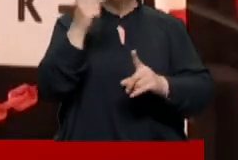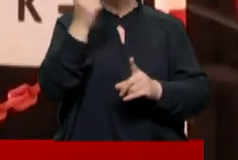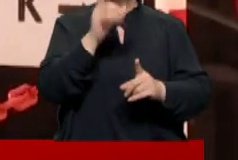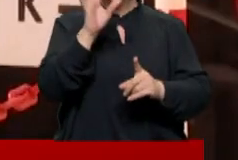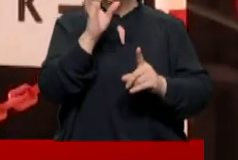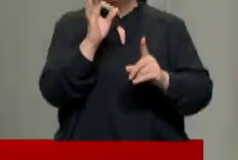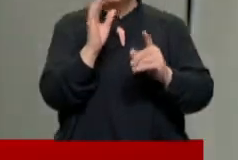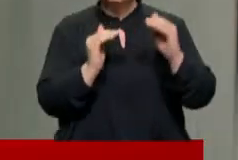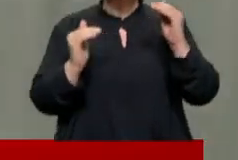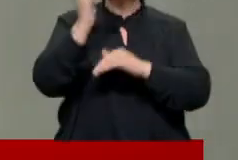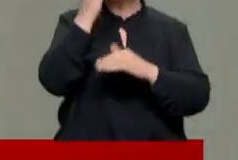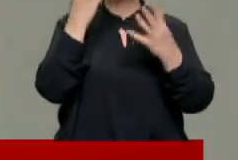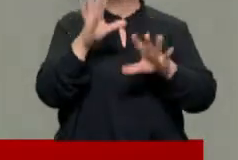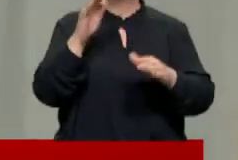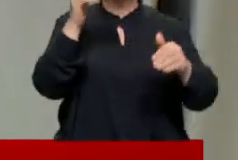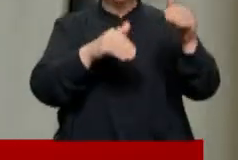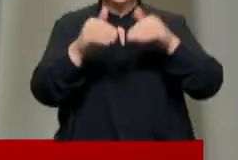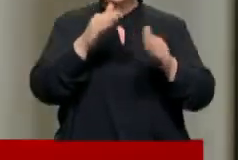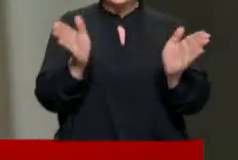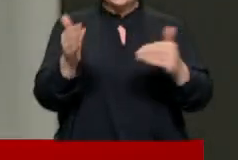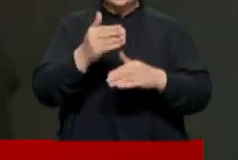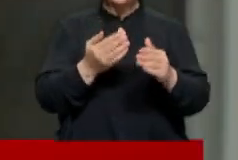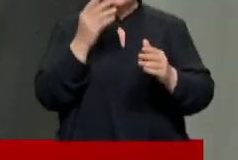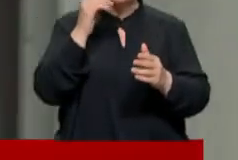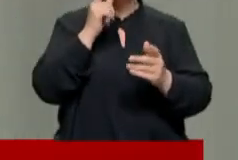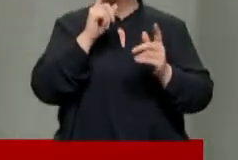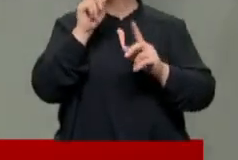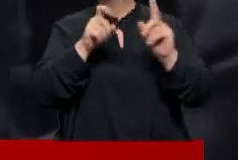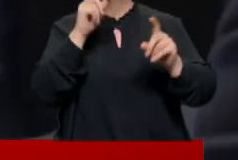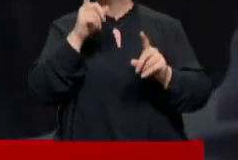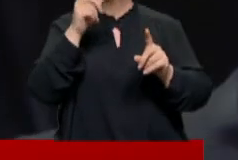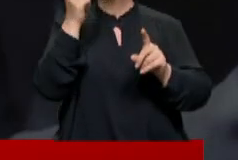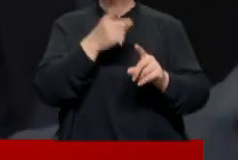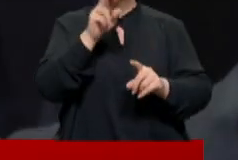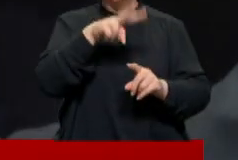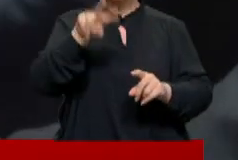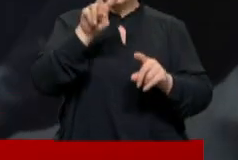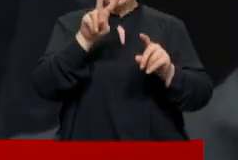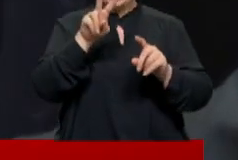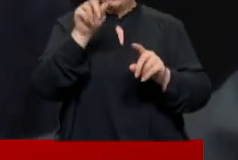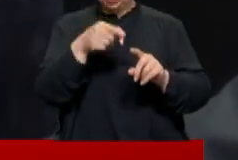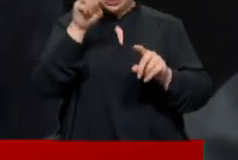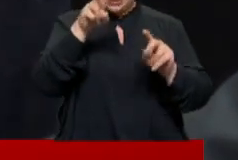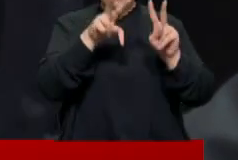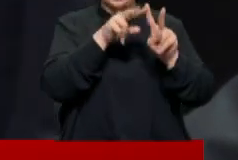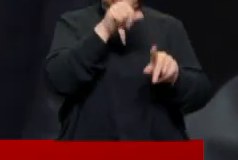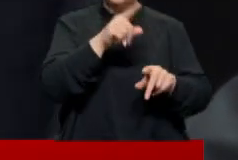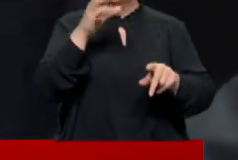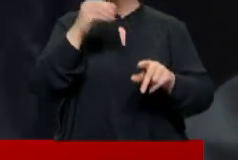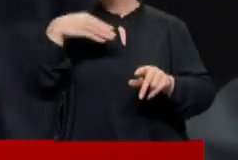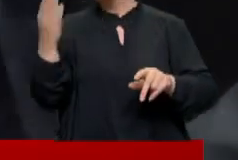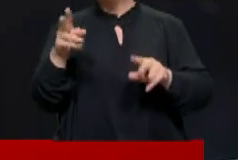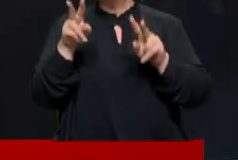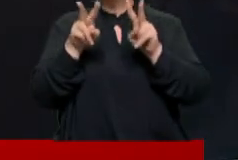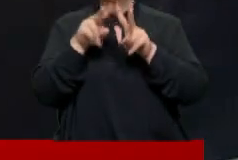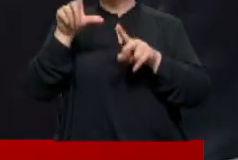%50 çoğunluk sağlayamadı. Sandık çıkış anketine göre Macron oyların %27,8'ini, aşırı sağcı rakibi Marine